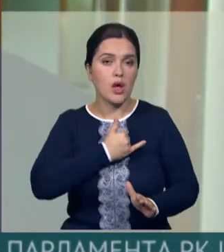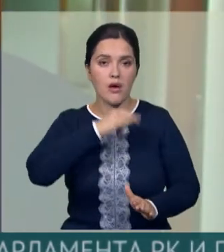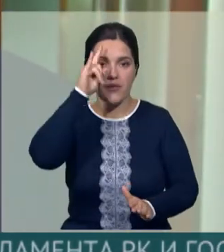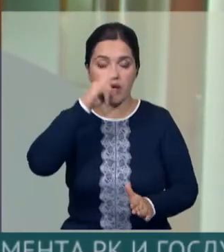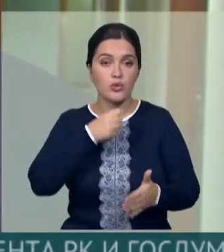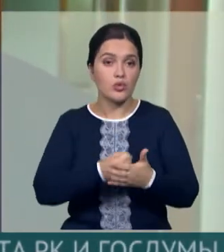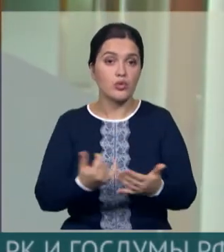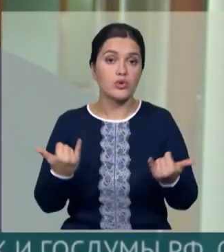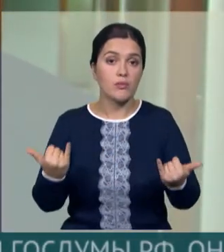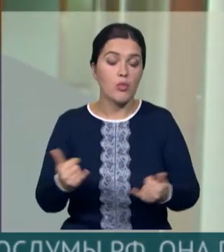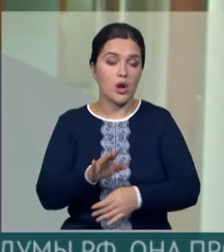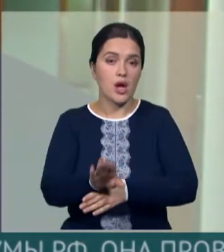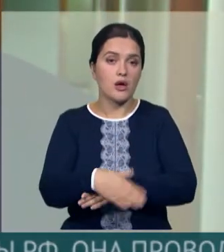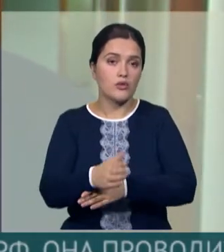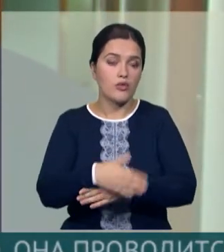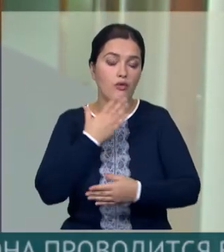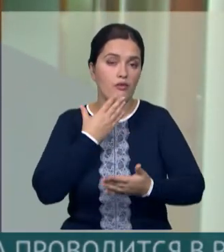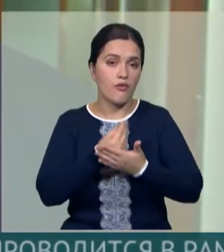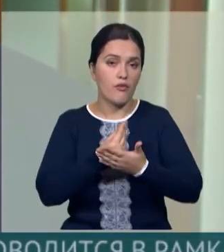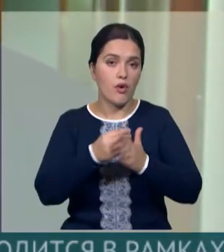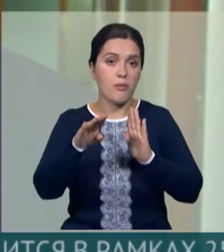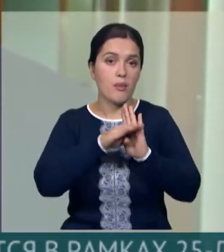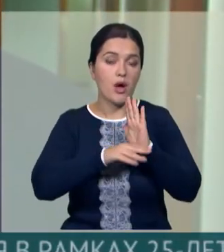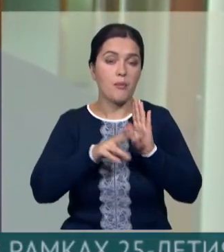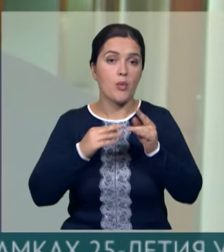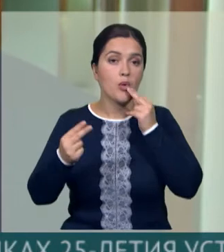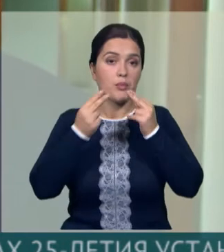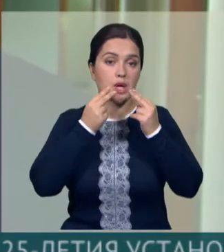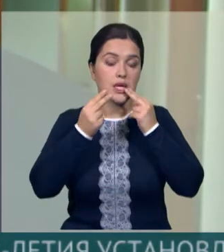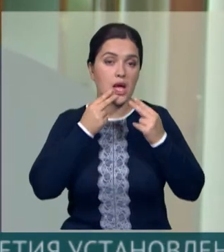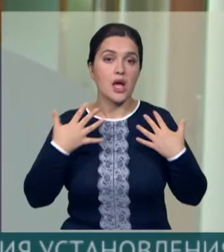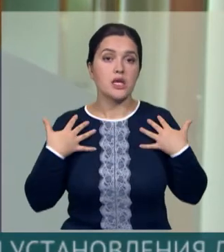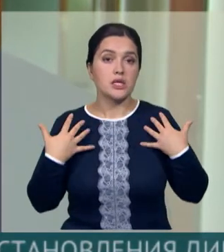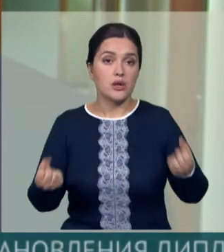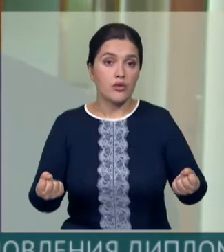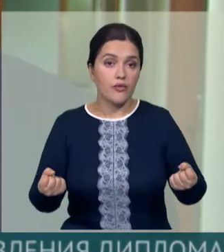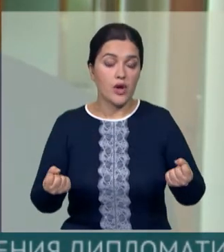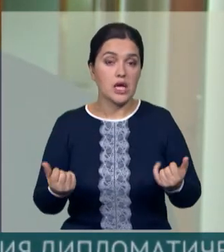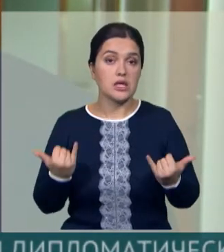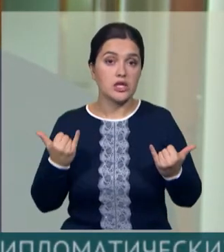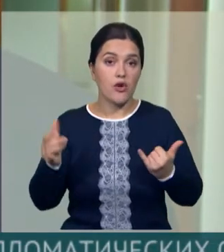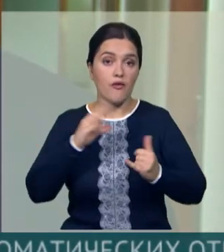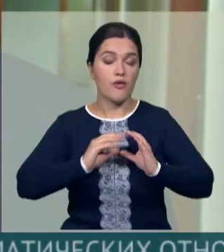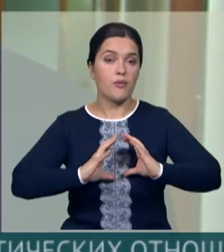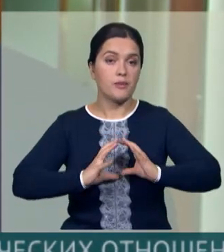пор отсутствует национальная программа по питанию, по здоровому питанию. Хотя